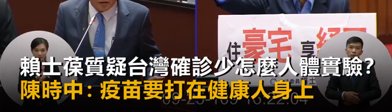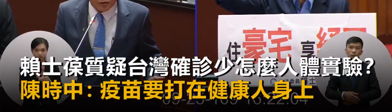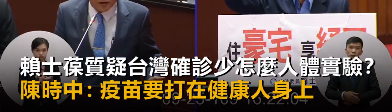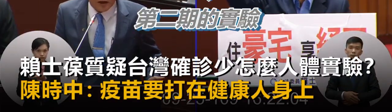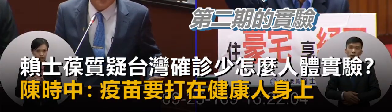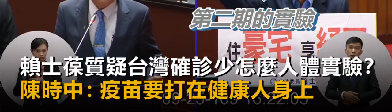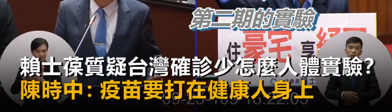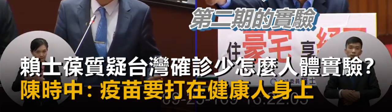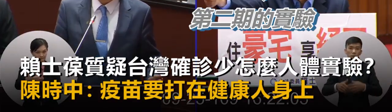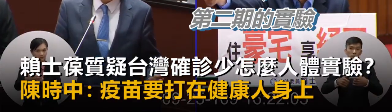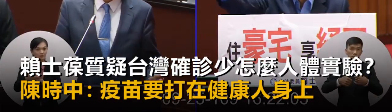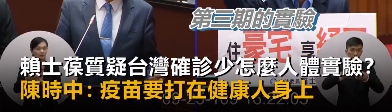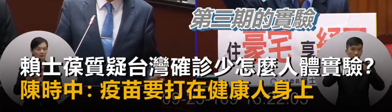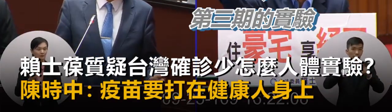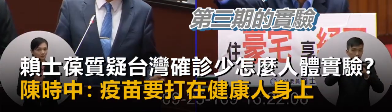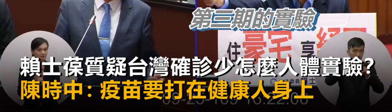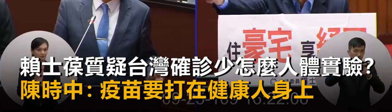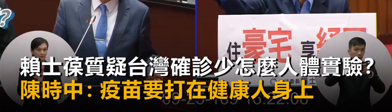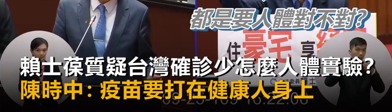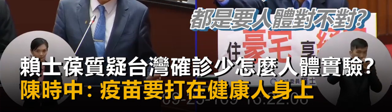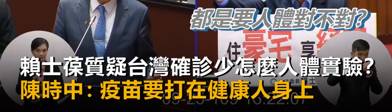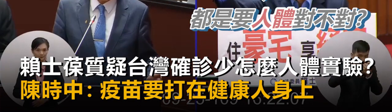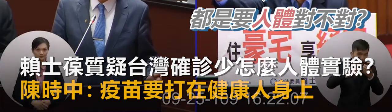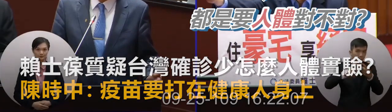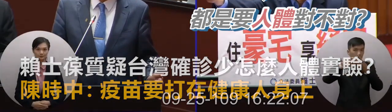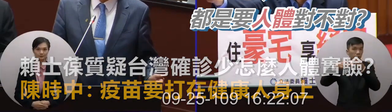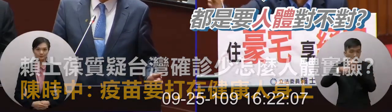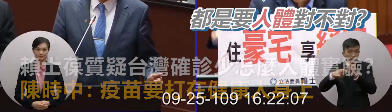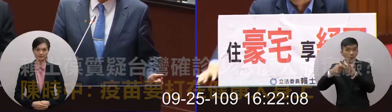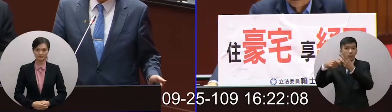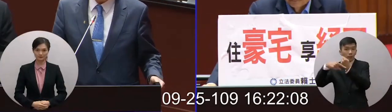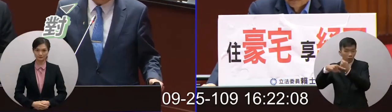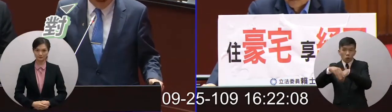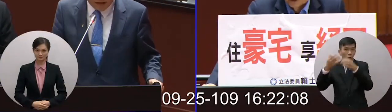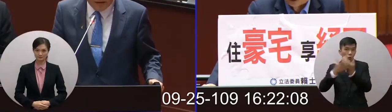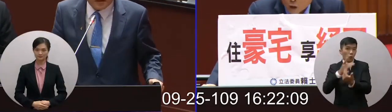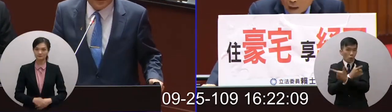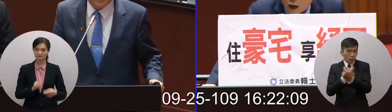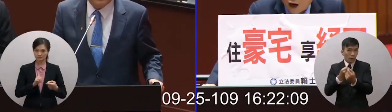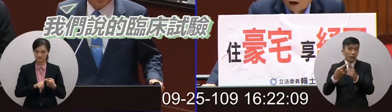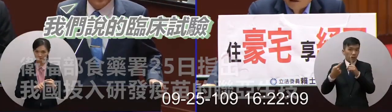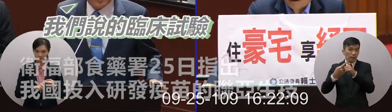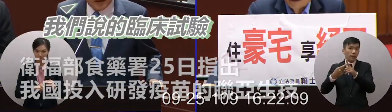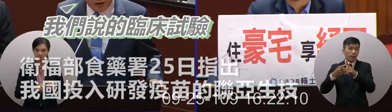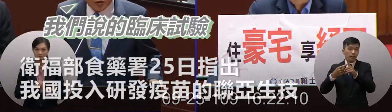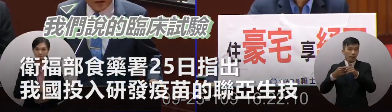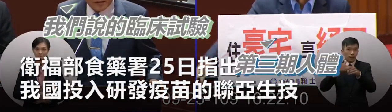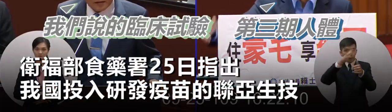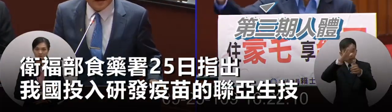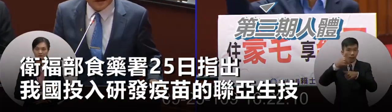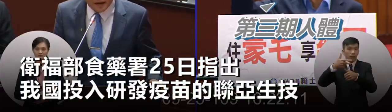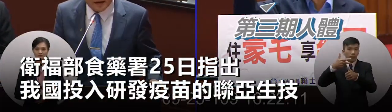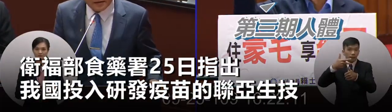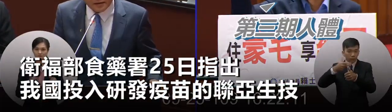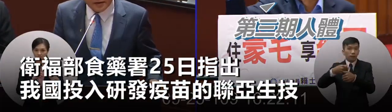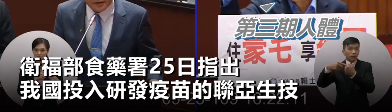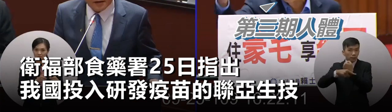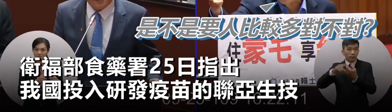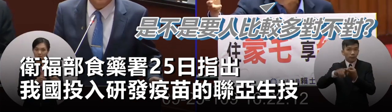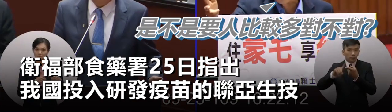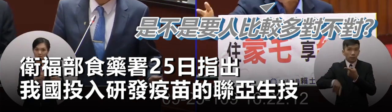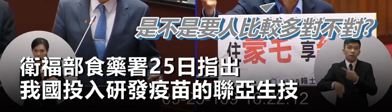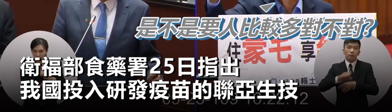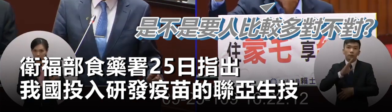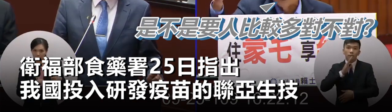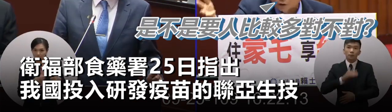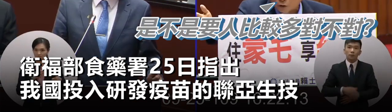能够更顺畅。 第二期的实验，第三期是都是要人体，对不对？ 对，那是我们这里临床试验当然是人体。 第三期的人